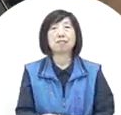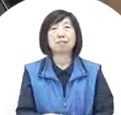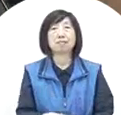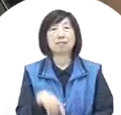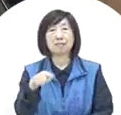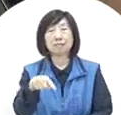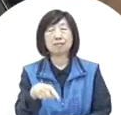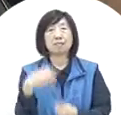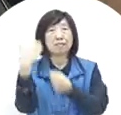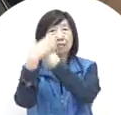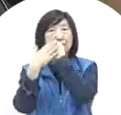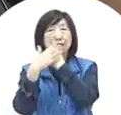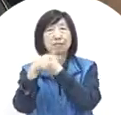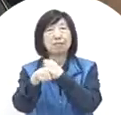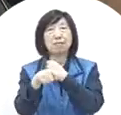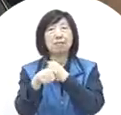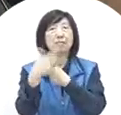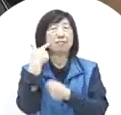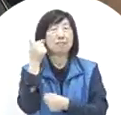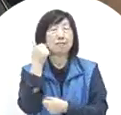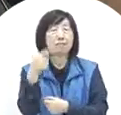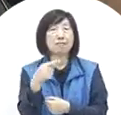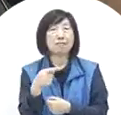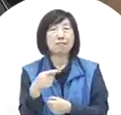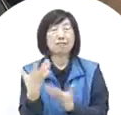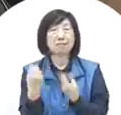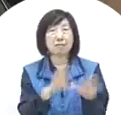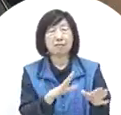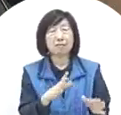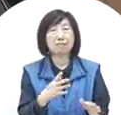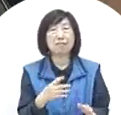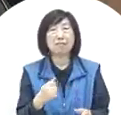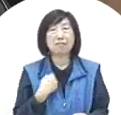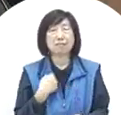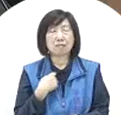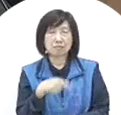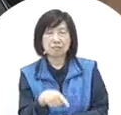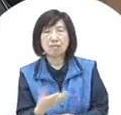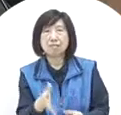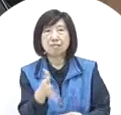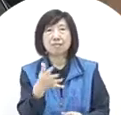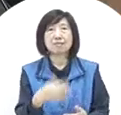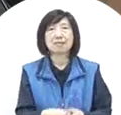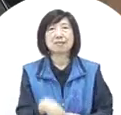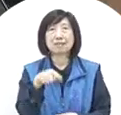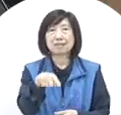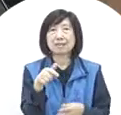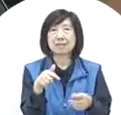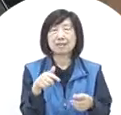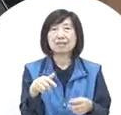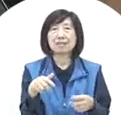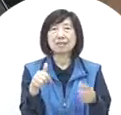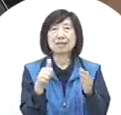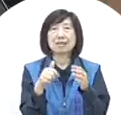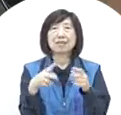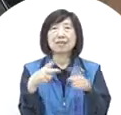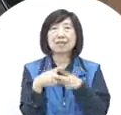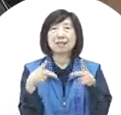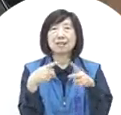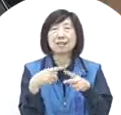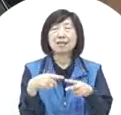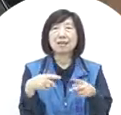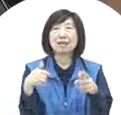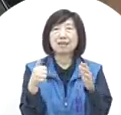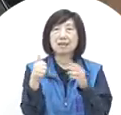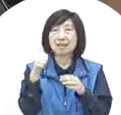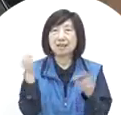爸爸林黄明先生，他无法理解的是，恩恩在发烧意识不清的状况底下，他跟妻子很